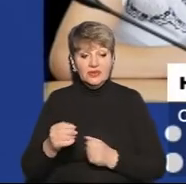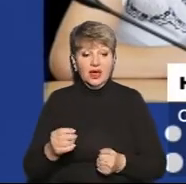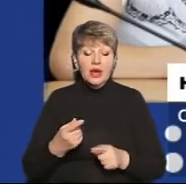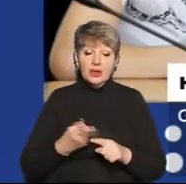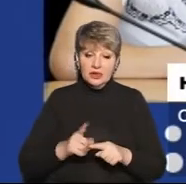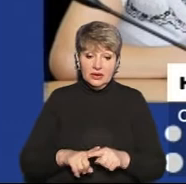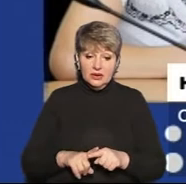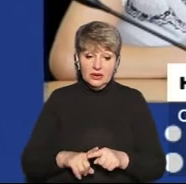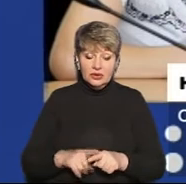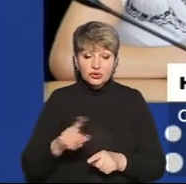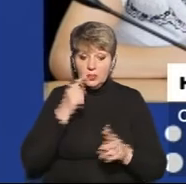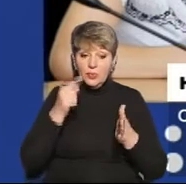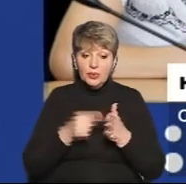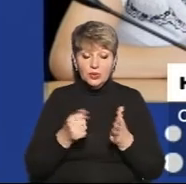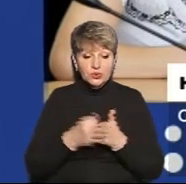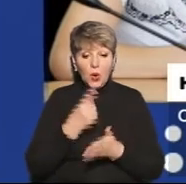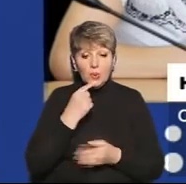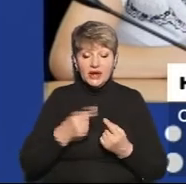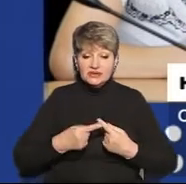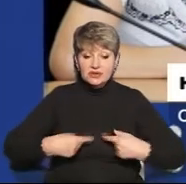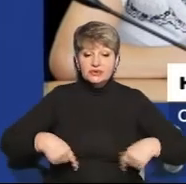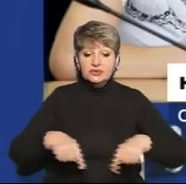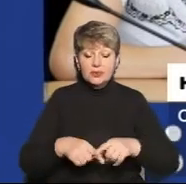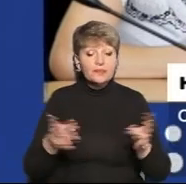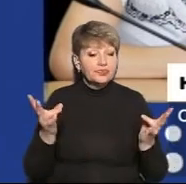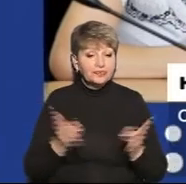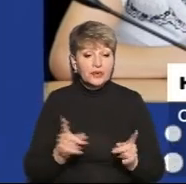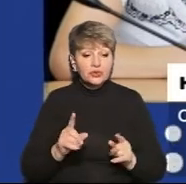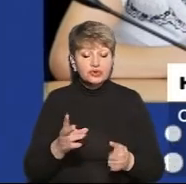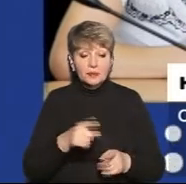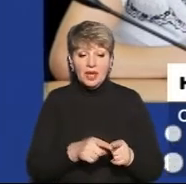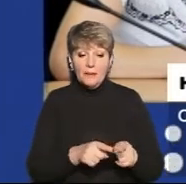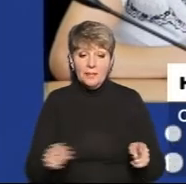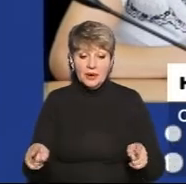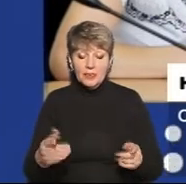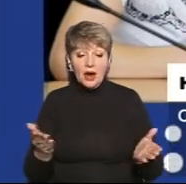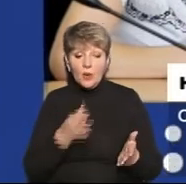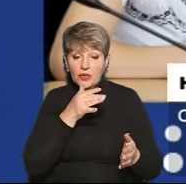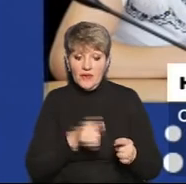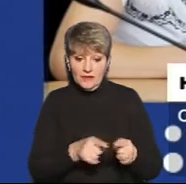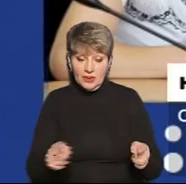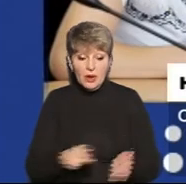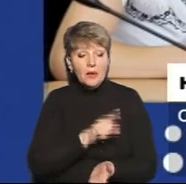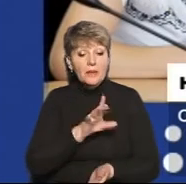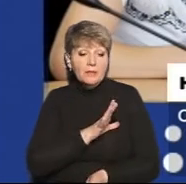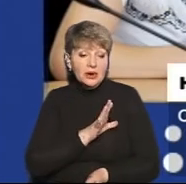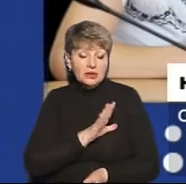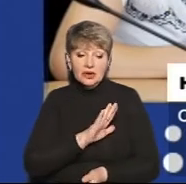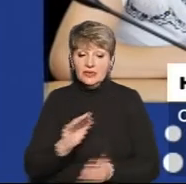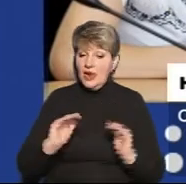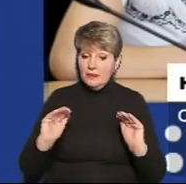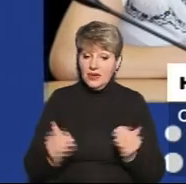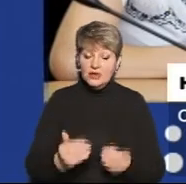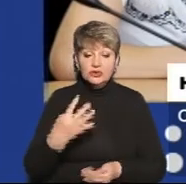Тому для того, щоб потрапити до червоної зони, необхідно, щоб на протязі певного проміжку часу було не менше як